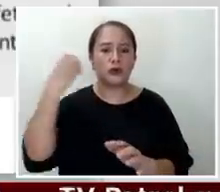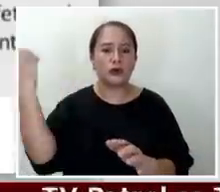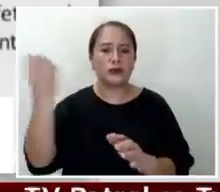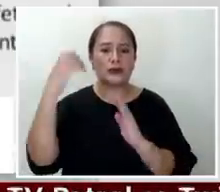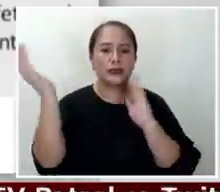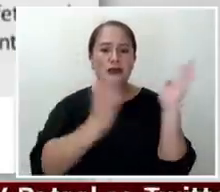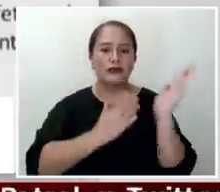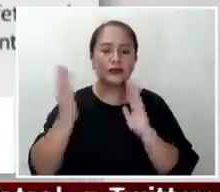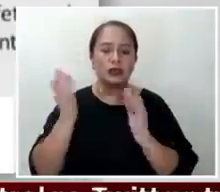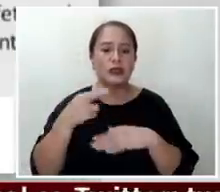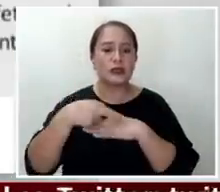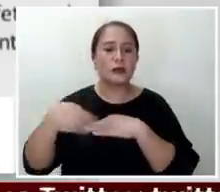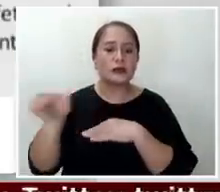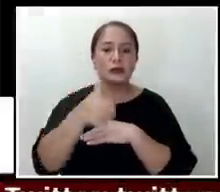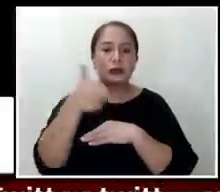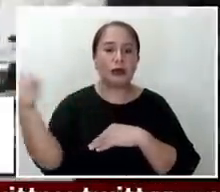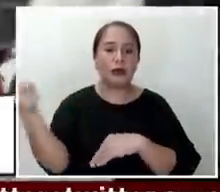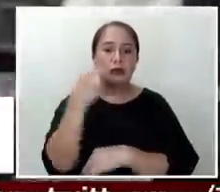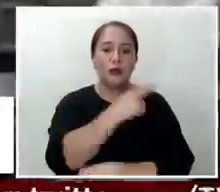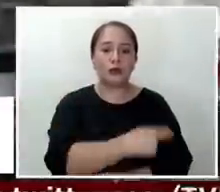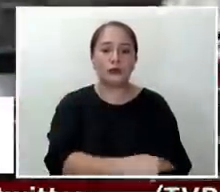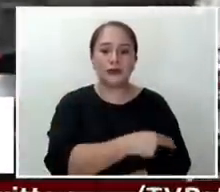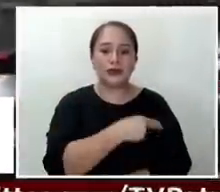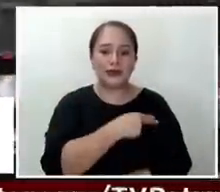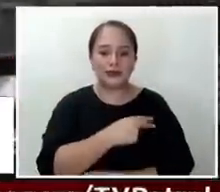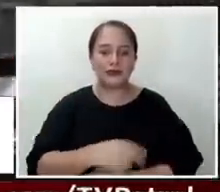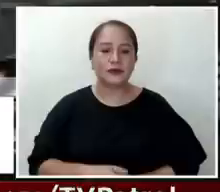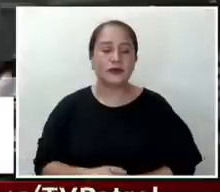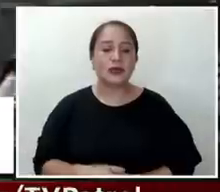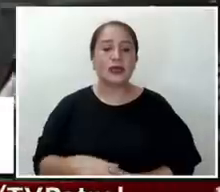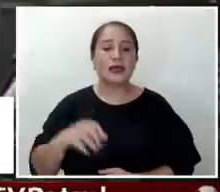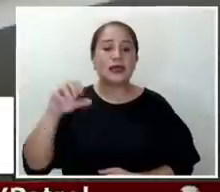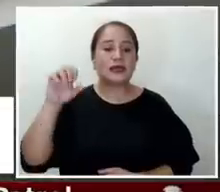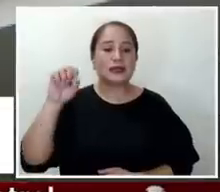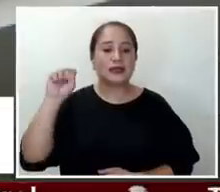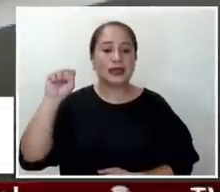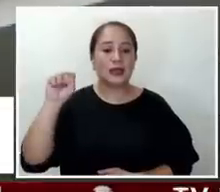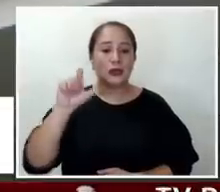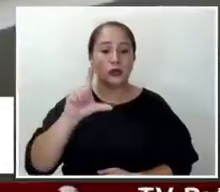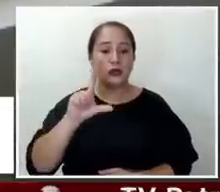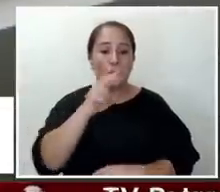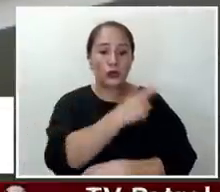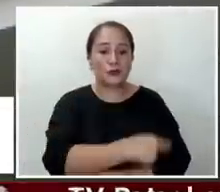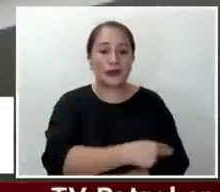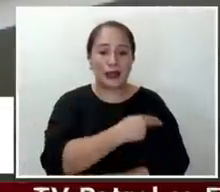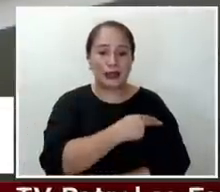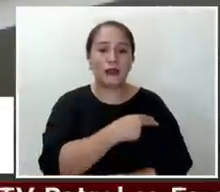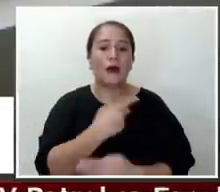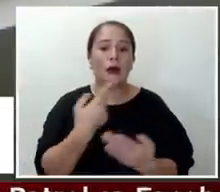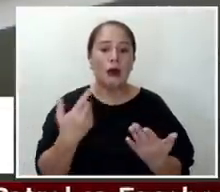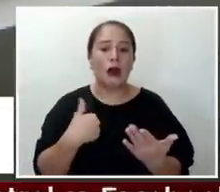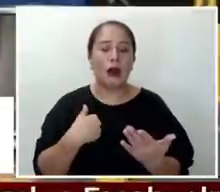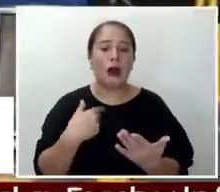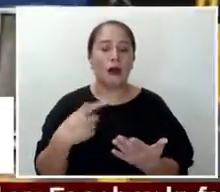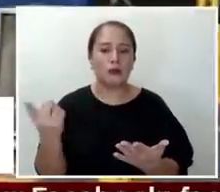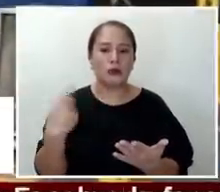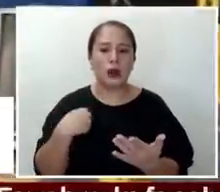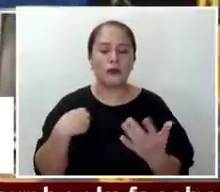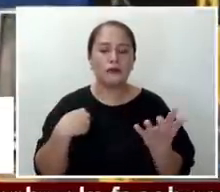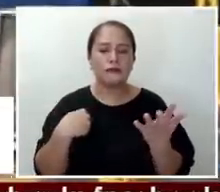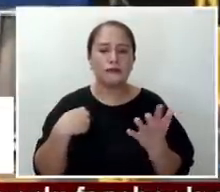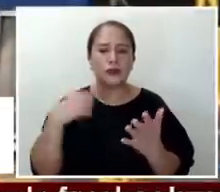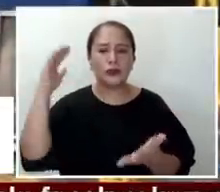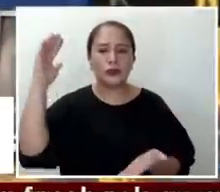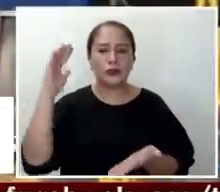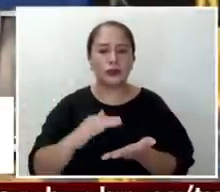ang referral sa ibang ospital. Sa St. Luke's Medical Center, nabawasan na ang pila sa mga emergency room para sa